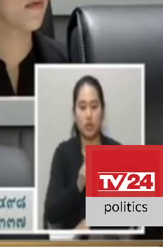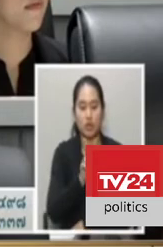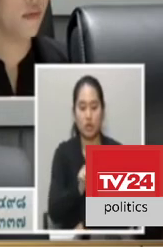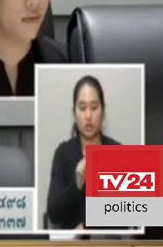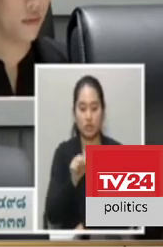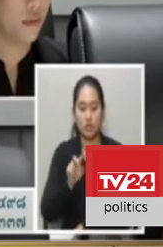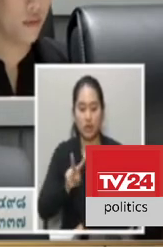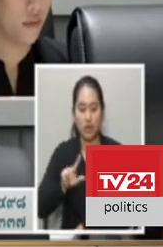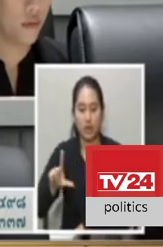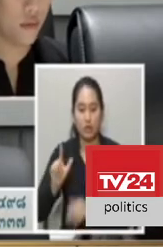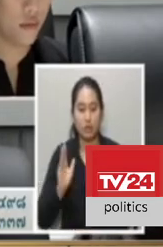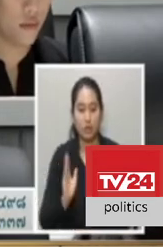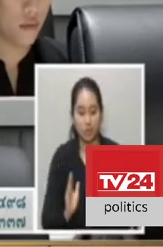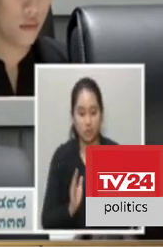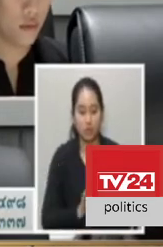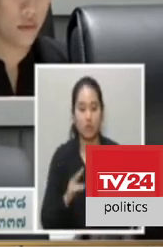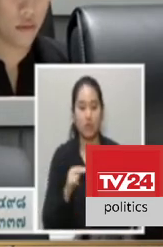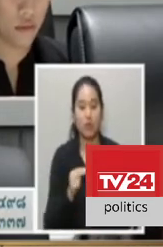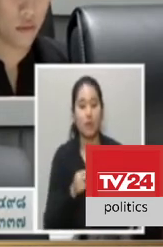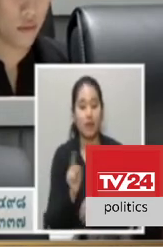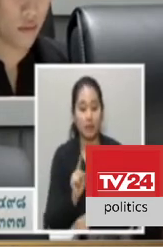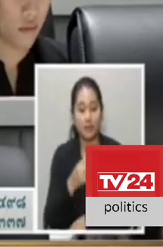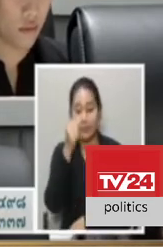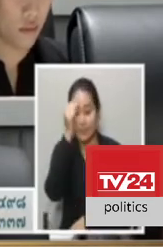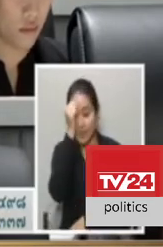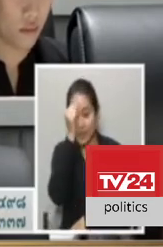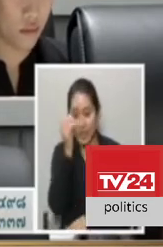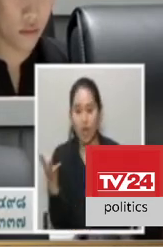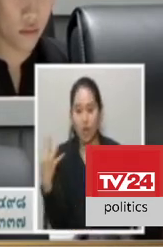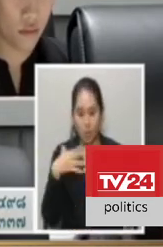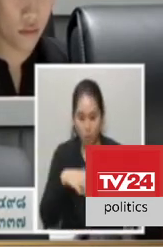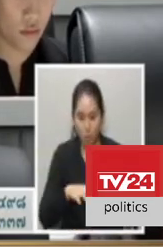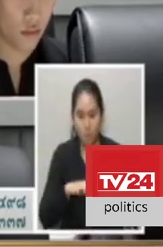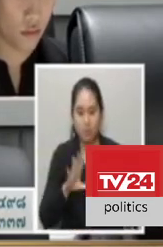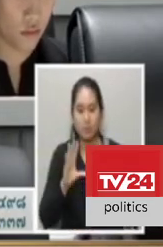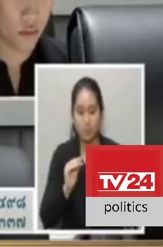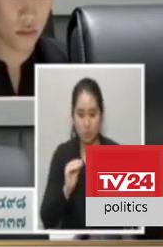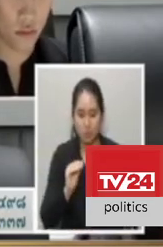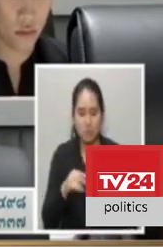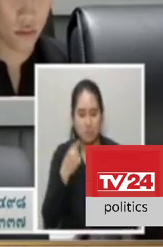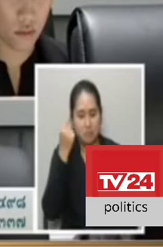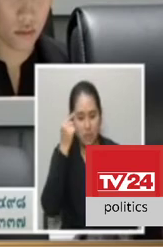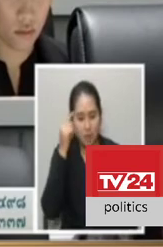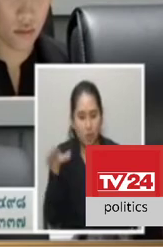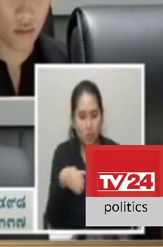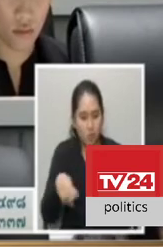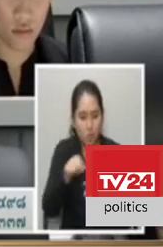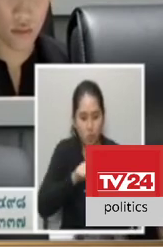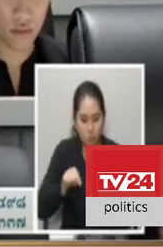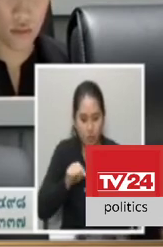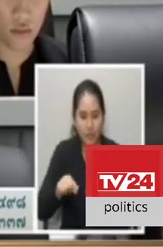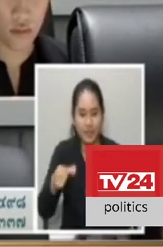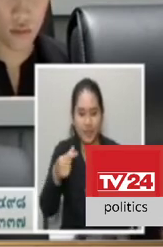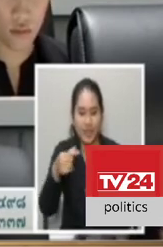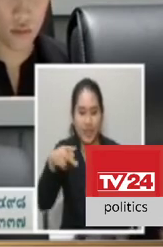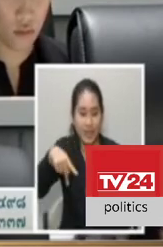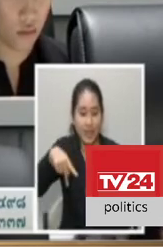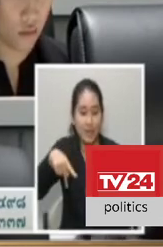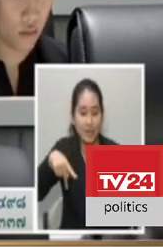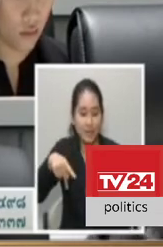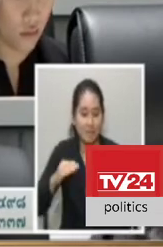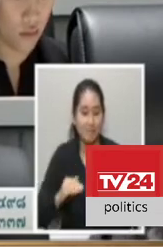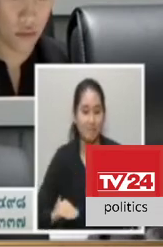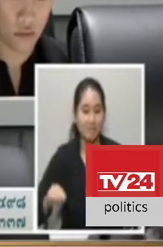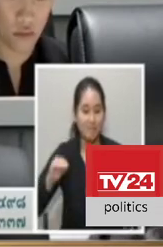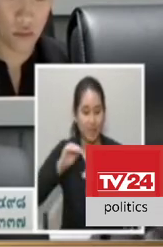นพูดง่ายๆคือถ้ามีอินเดียอยู่ในอาเซียน GDP ของกลุ่มอาเซียนก็จะเกินครึ่งผู้บริโภคก็จะม